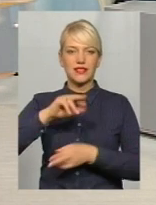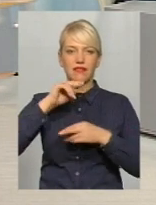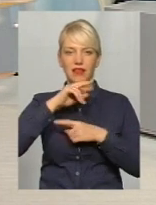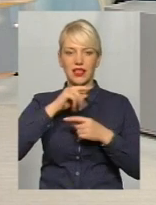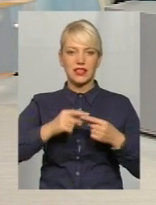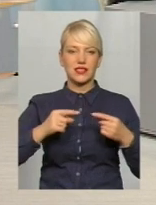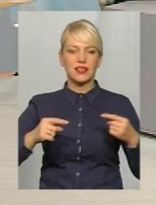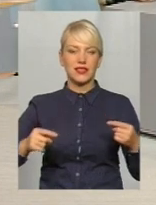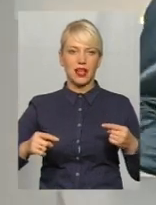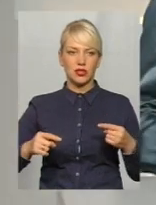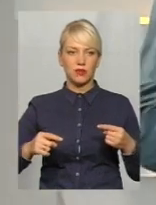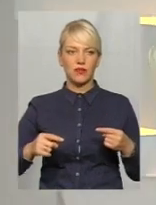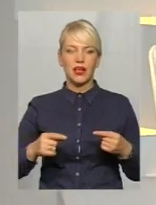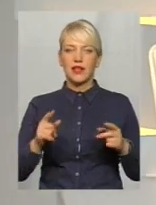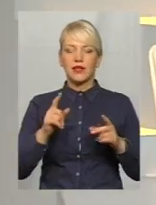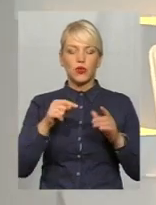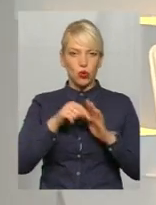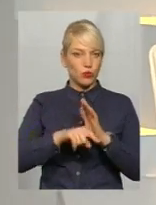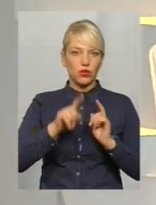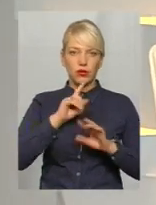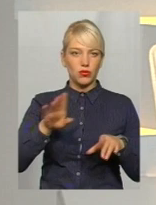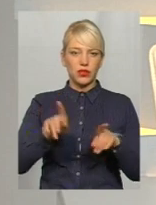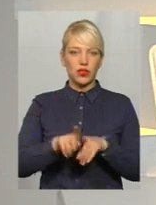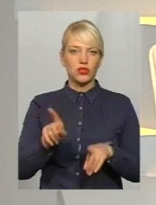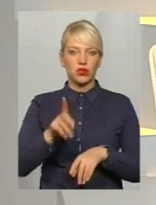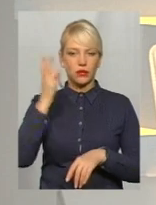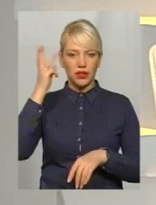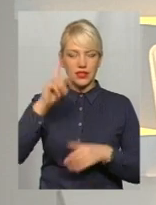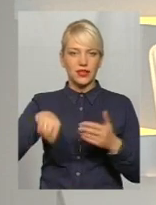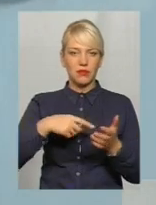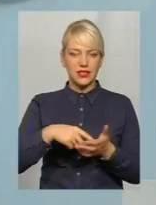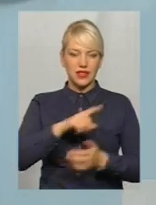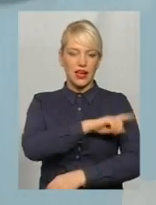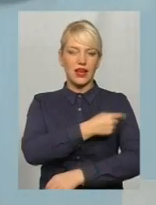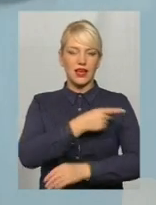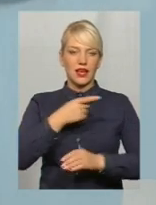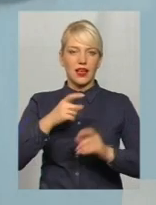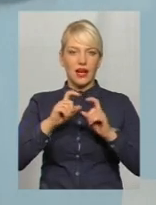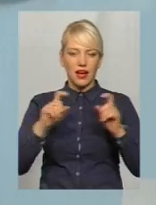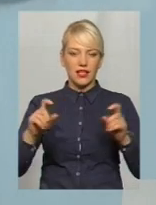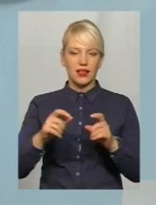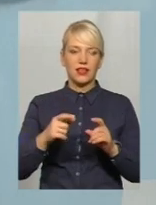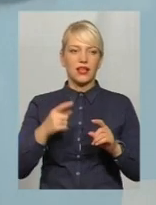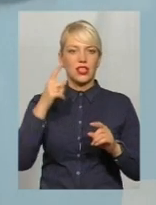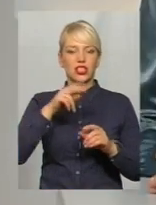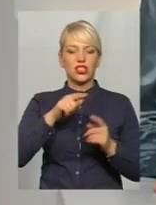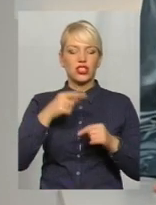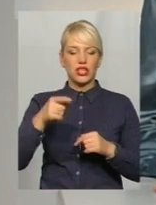засобів для всіх закладів. Тобто не буде так, що Хмельницька міська лікарня через Прозоро проводить для себе тендер.